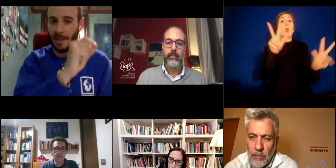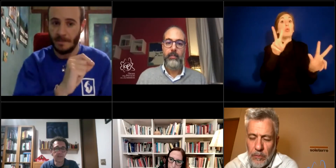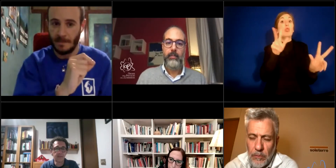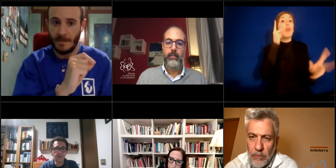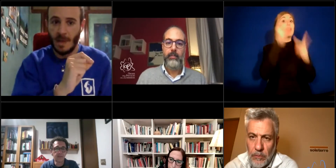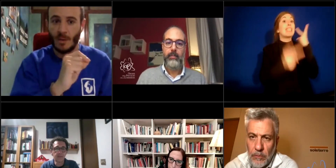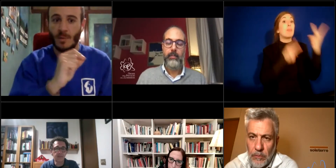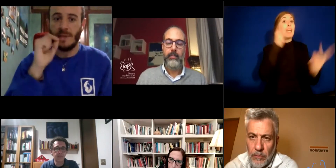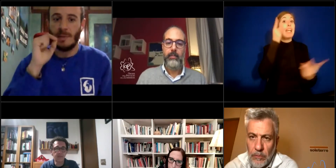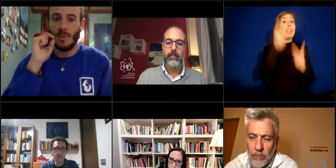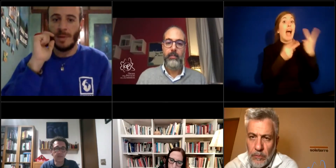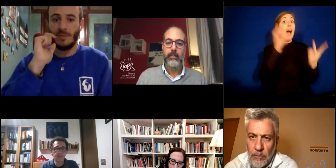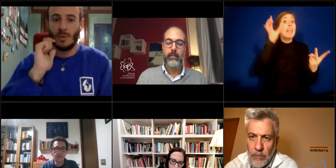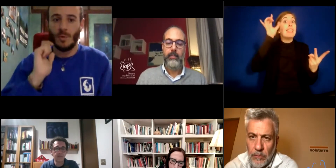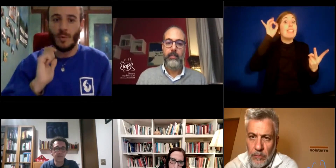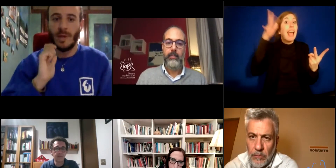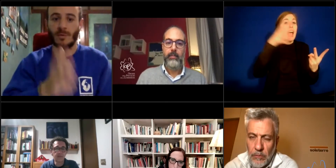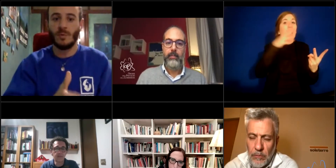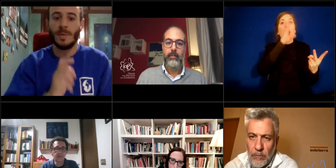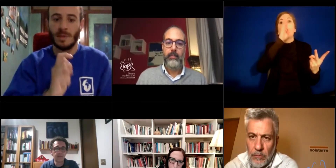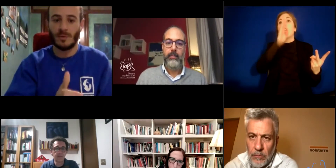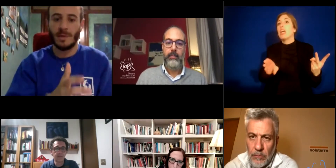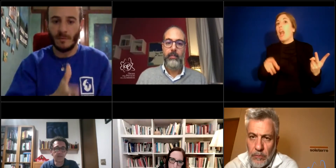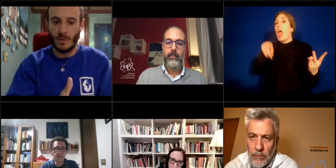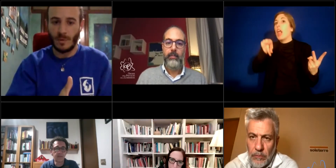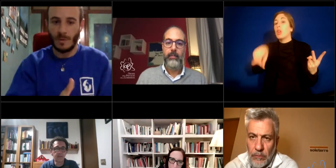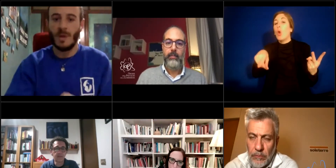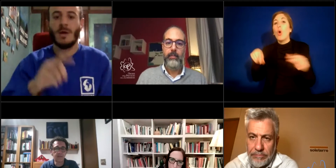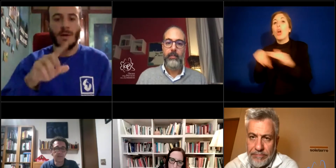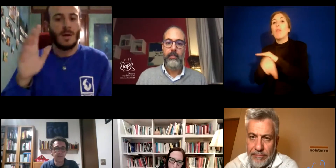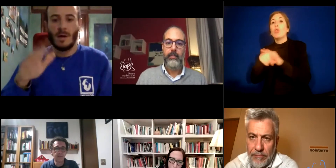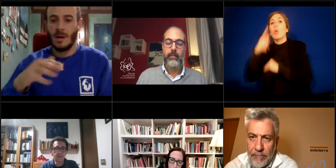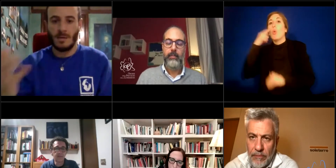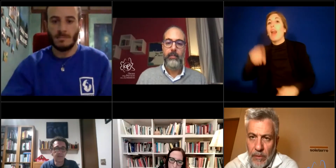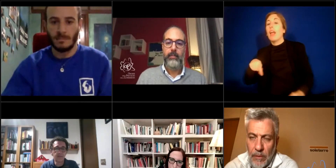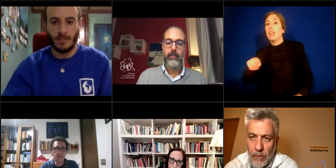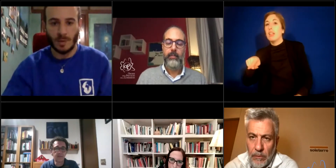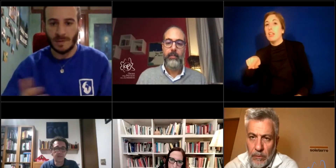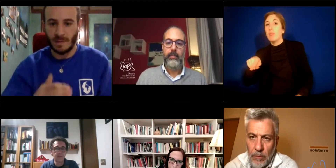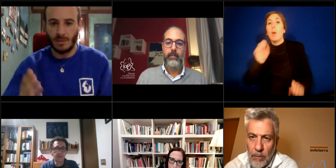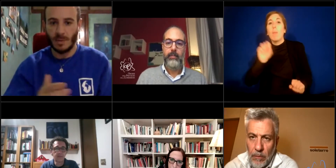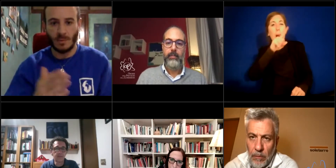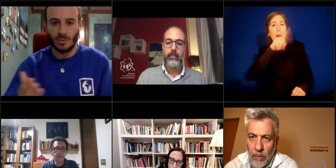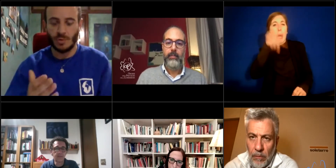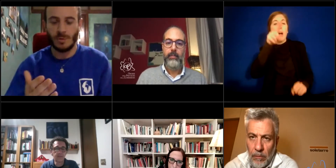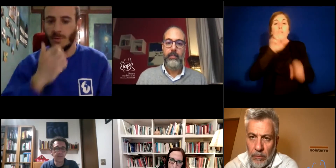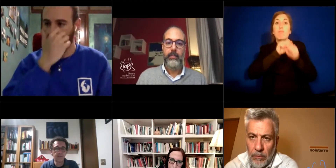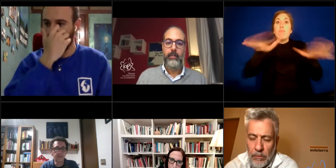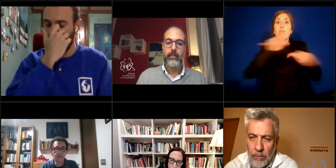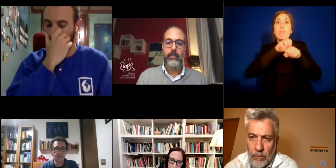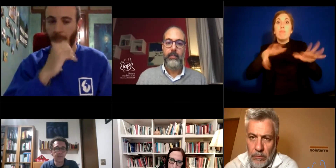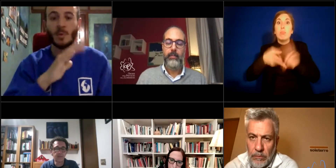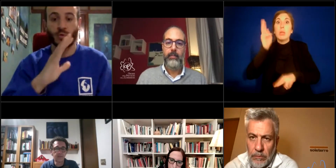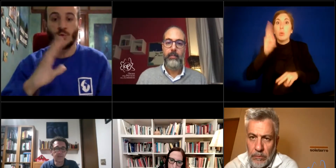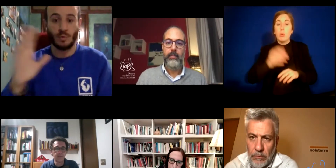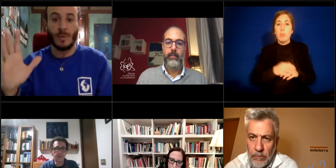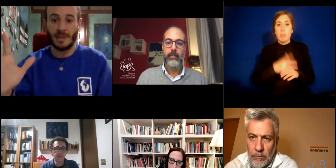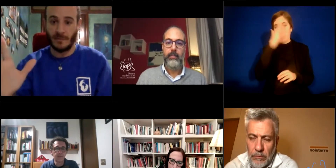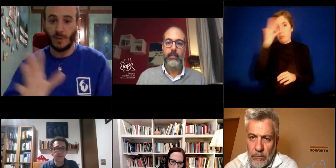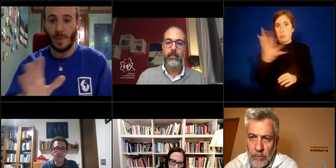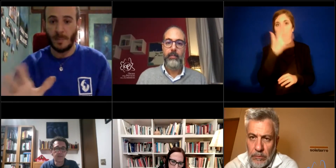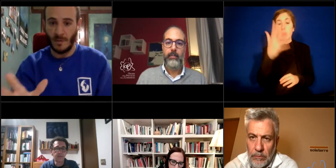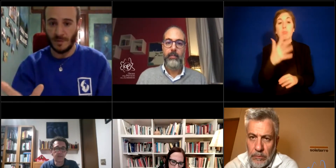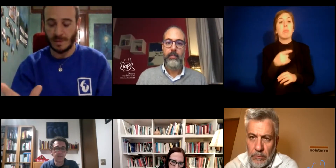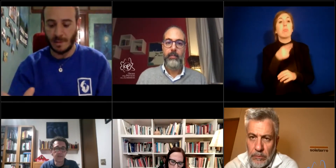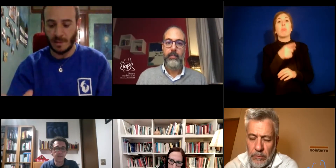ai rifugiati ucraini. Quindi nel momento in cui tu come datore di lavoro, posti un annuncio su almeno su